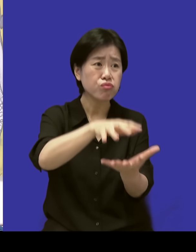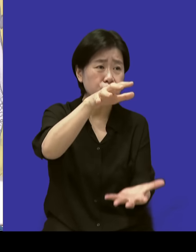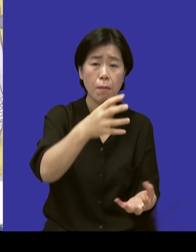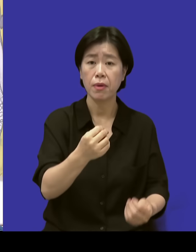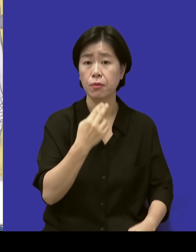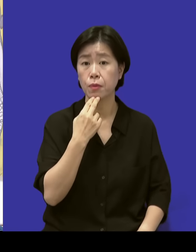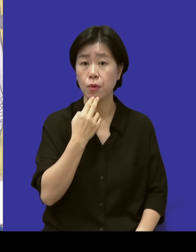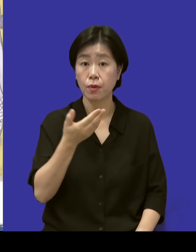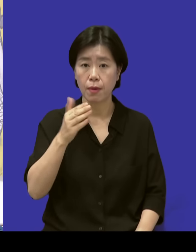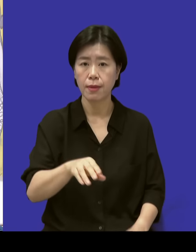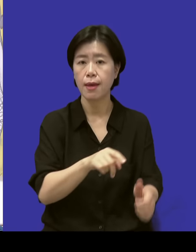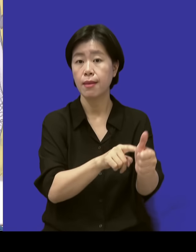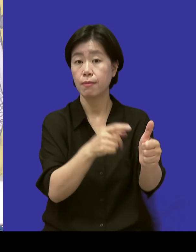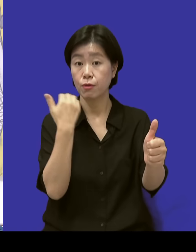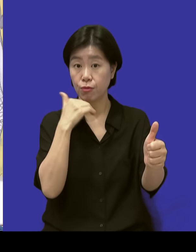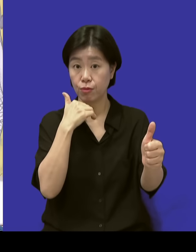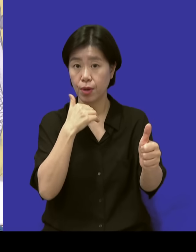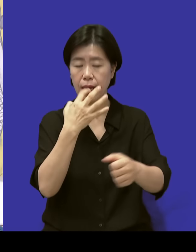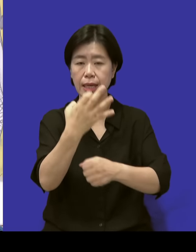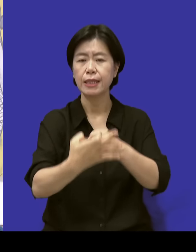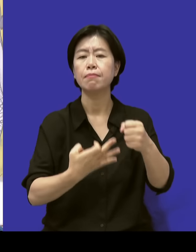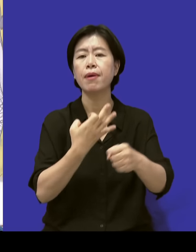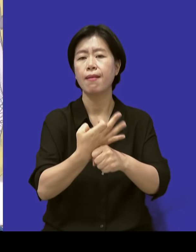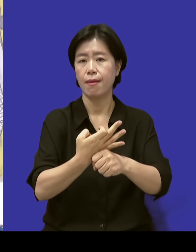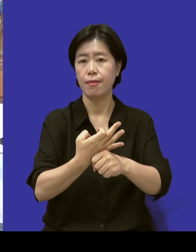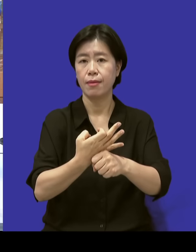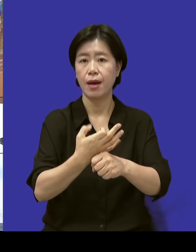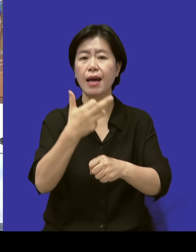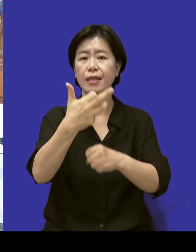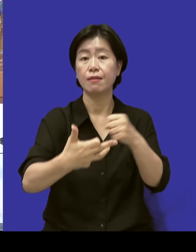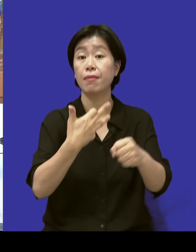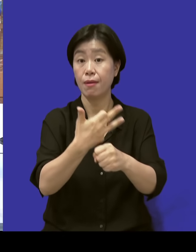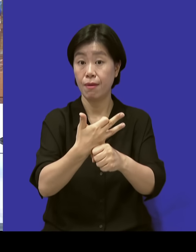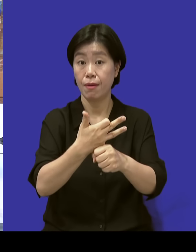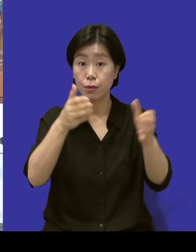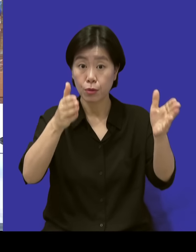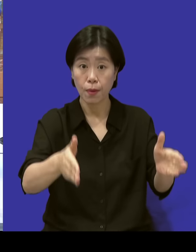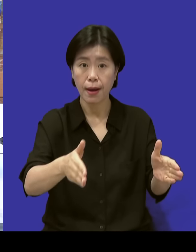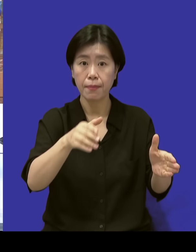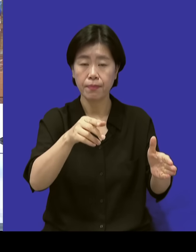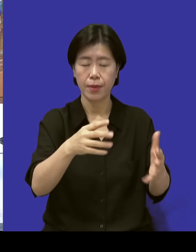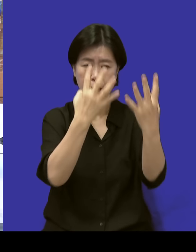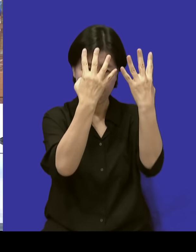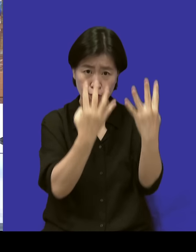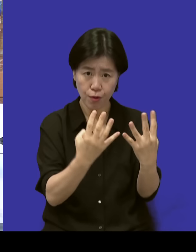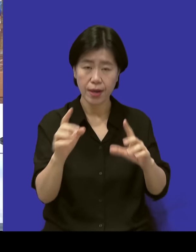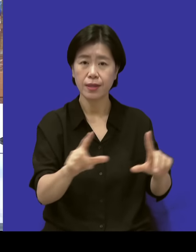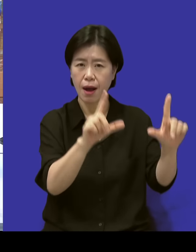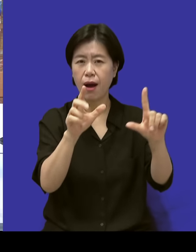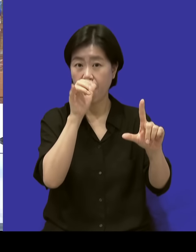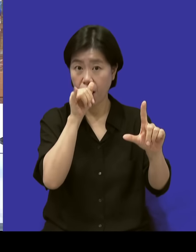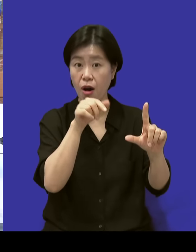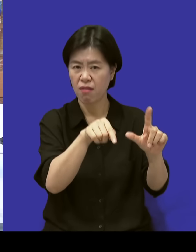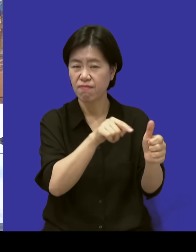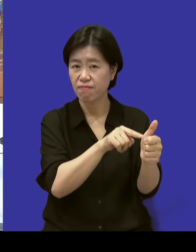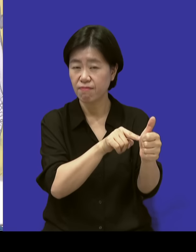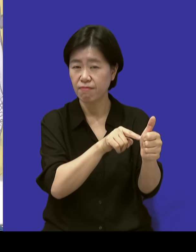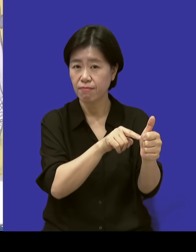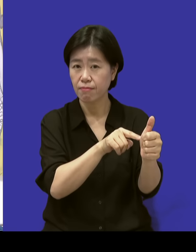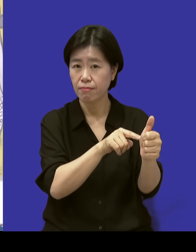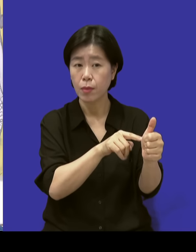무기징역을 받고 18년을 산 수용자인데 예. A4 용지가 꽉 있는 거예요. 예. 그래서 그 저 A4 용지가 뭐냐고 그 수용자한테 물어봤어요. 예. 뭐냐